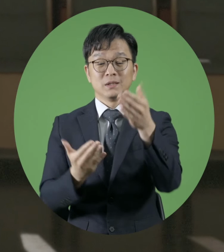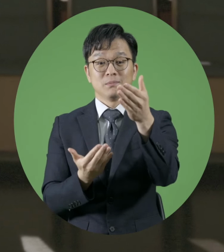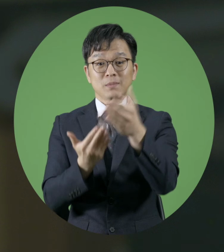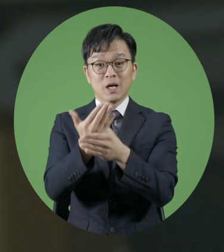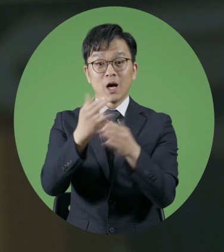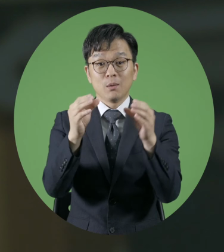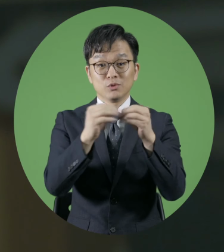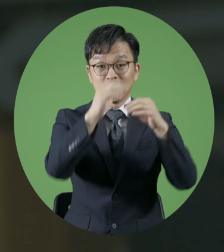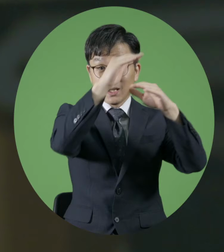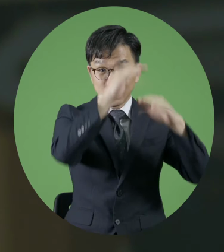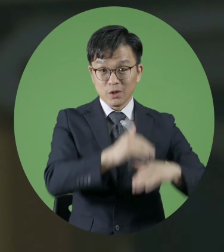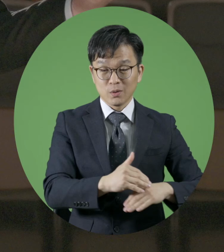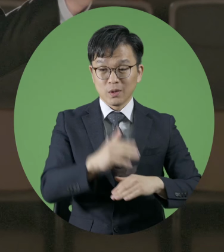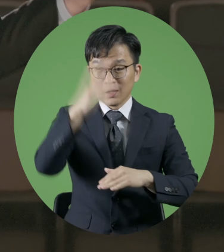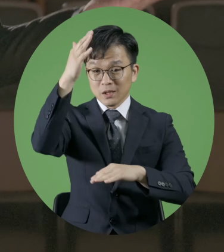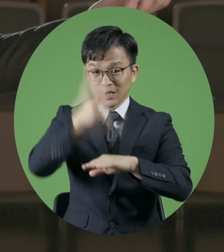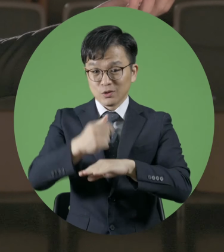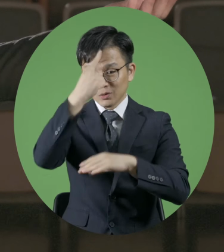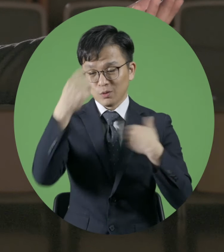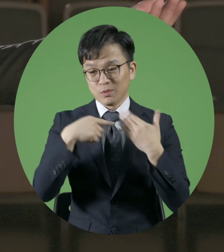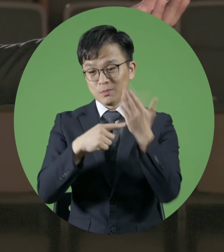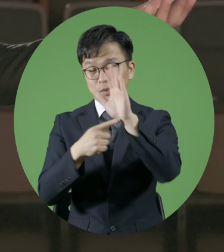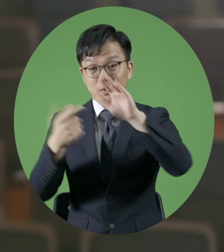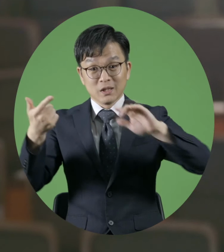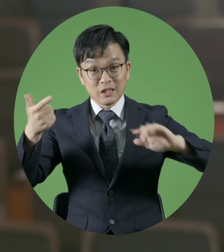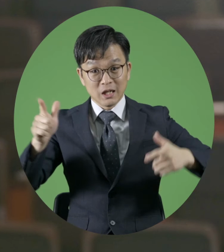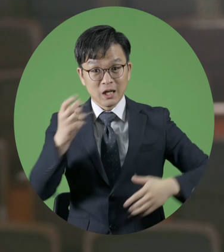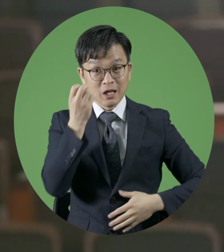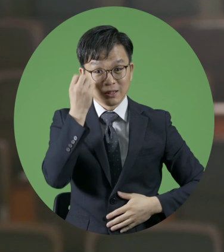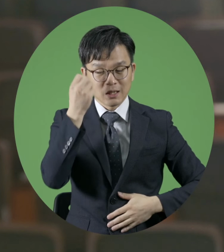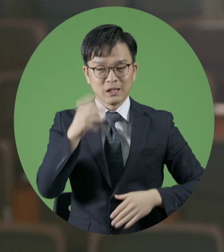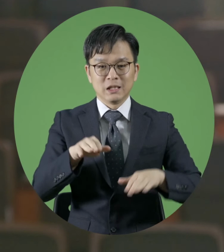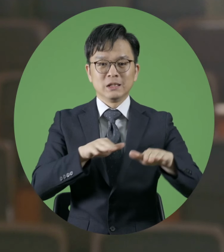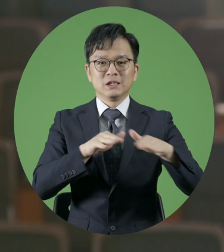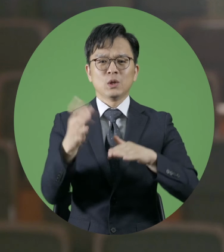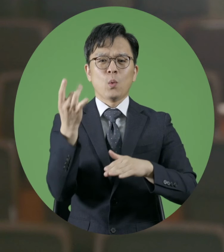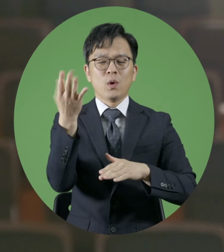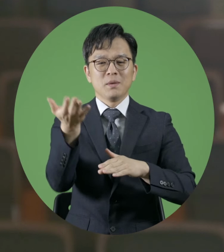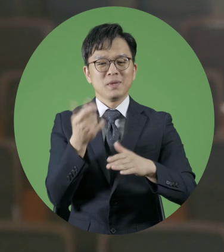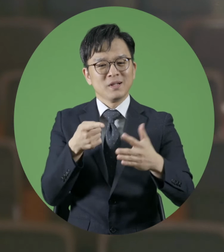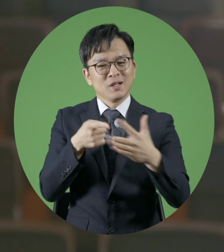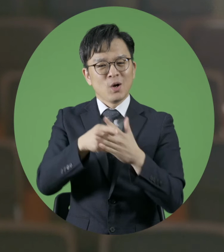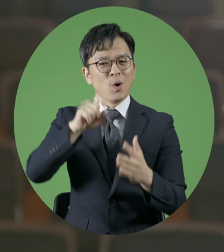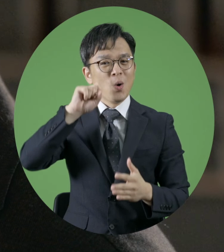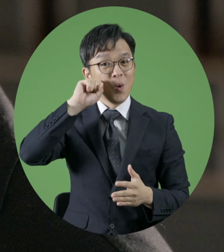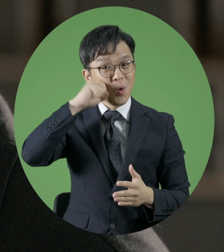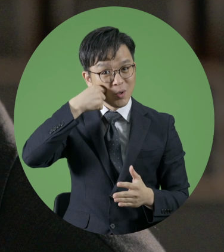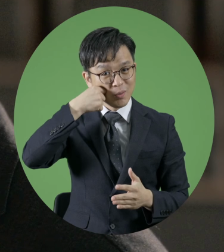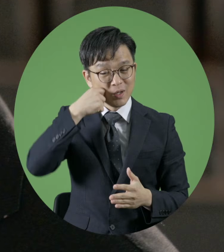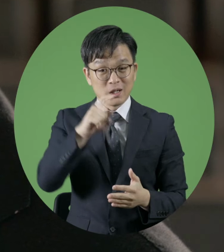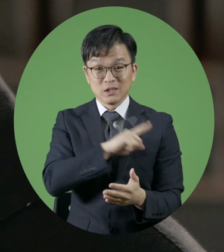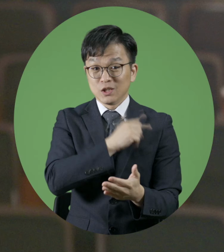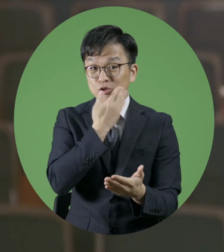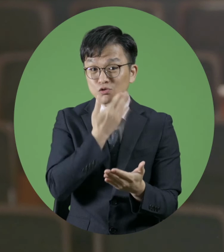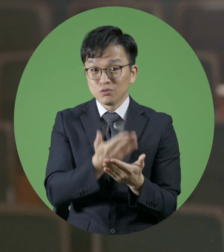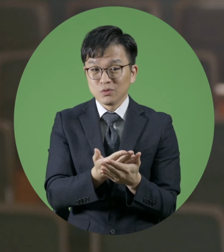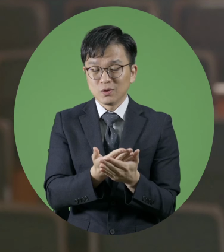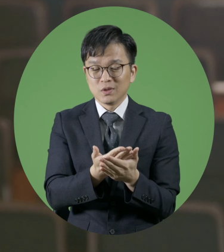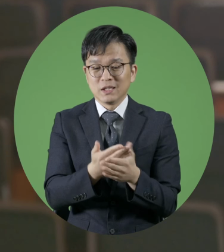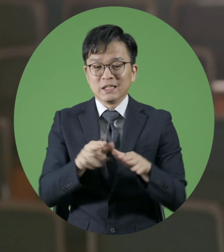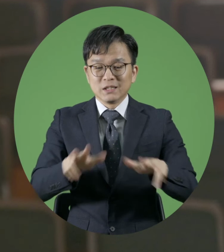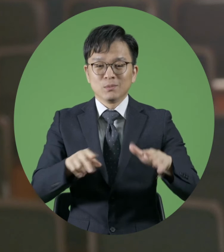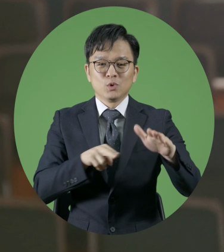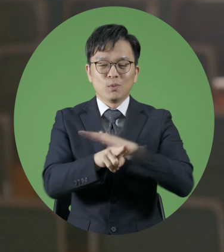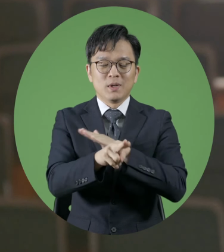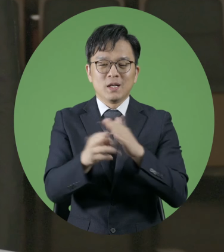문자 내용과 나중에 발표된 정보가 서로 다르다고요? 지진은 예측 불가. 가장 중요한 건 대피